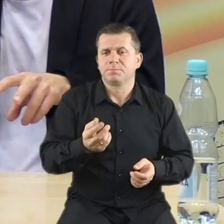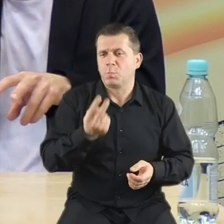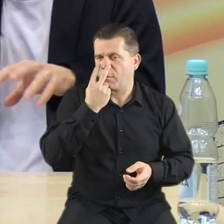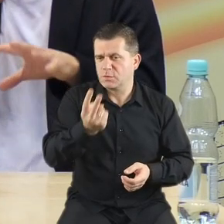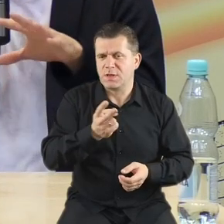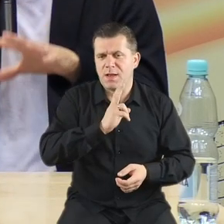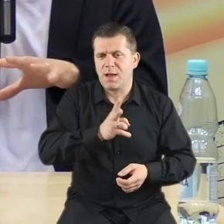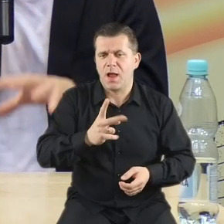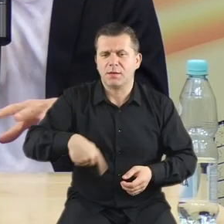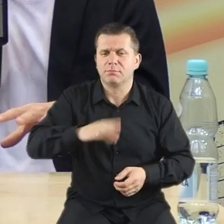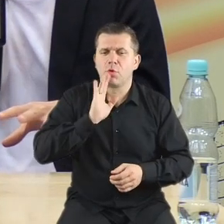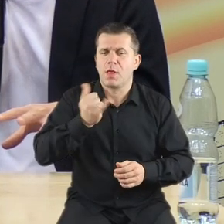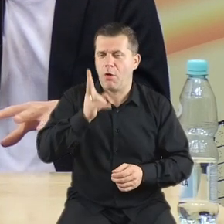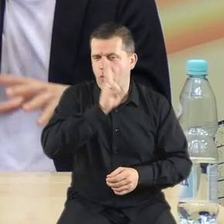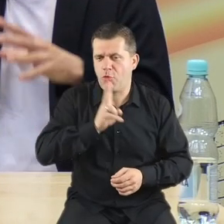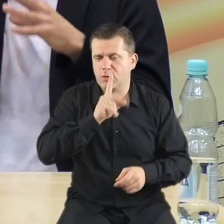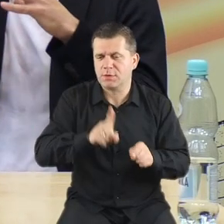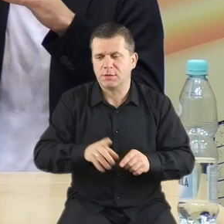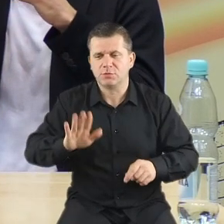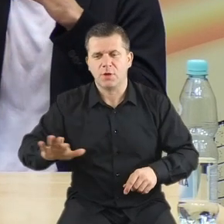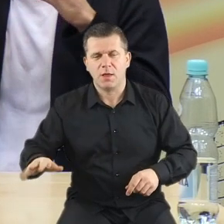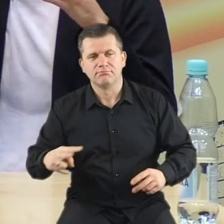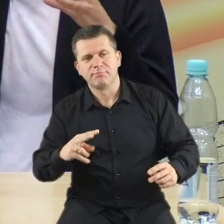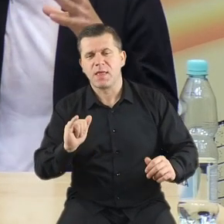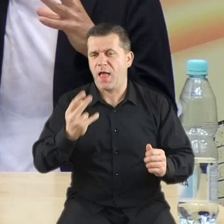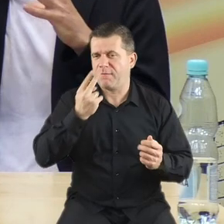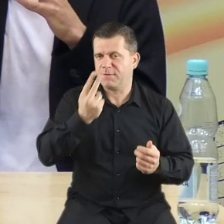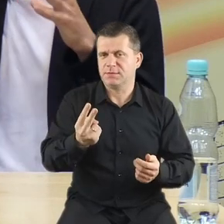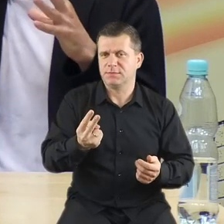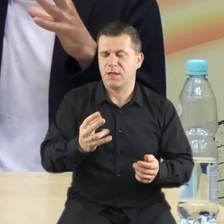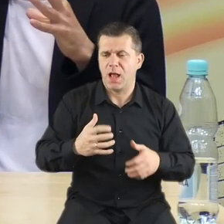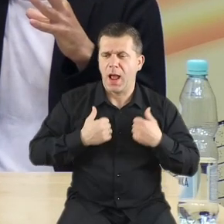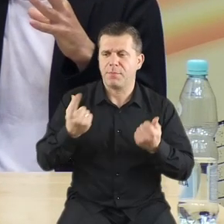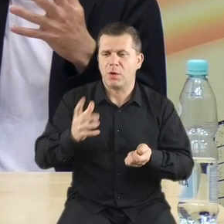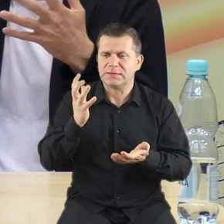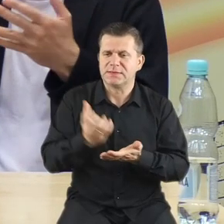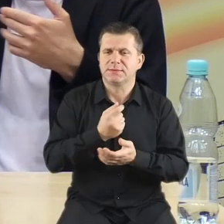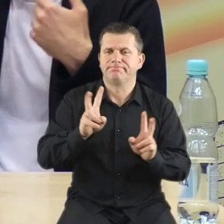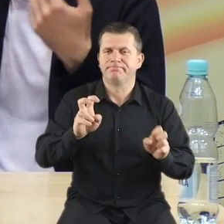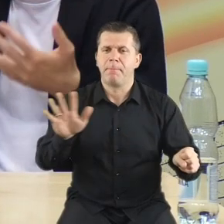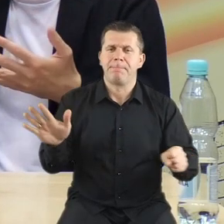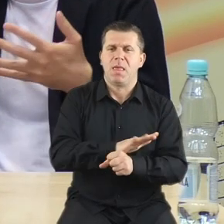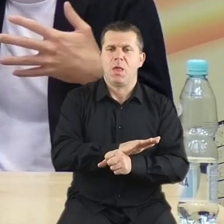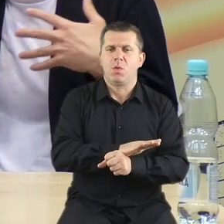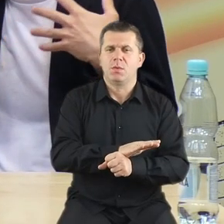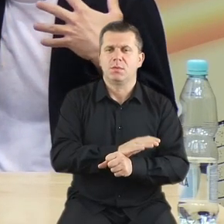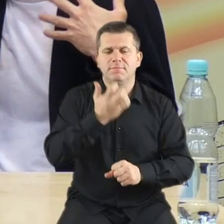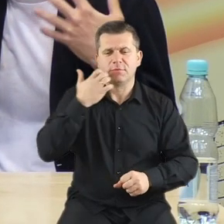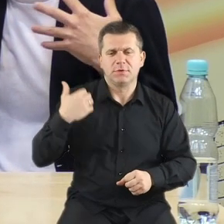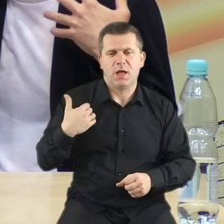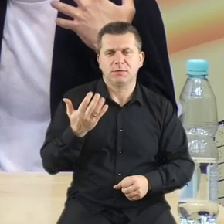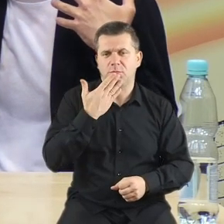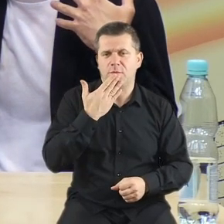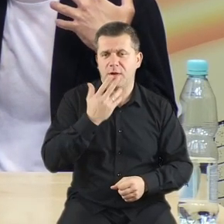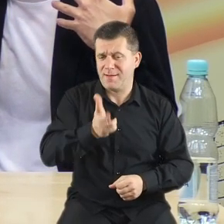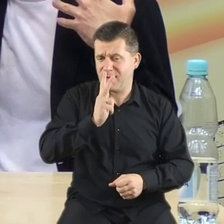rodziców i każdego z dzieci. Tak, żeby ona jakoś zyskała taką pełnię. właśnie to, co też wcześniej mówiłem, żeby każdy